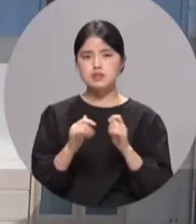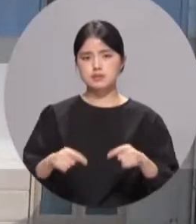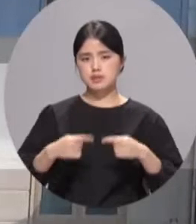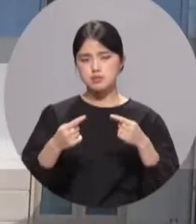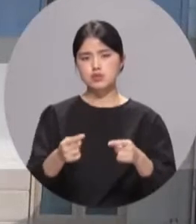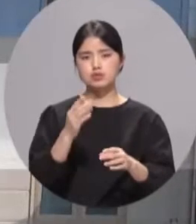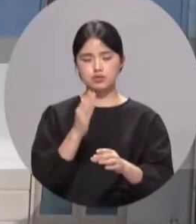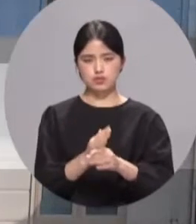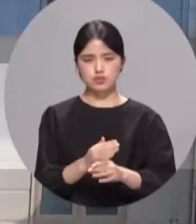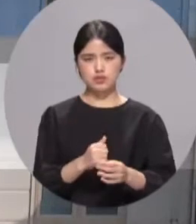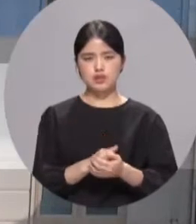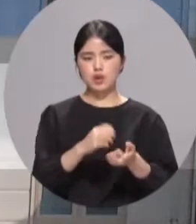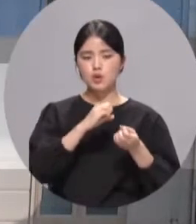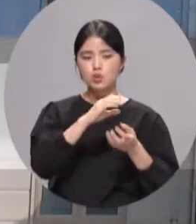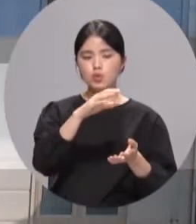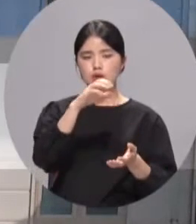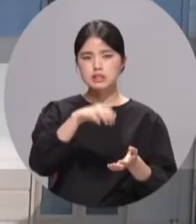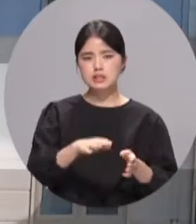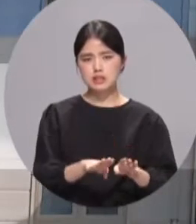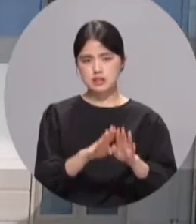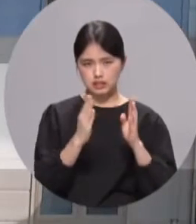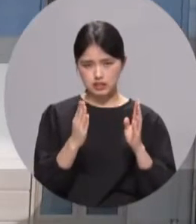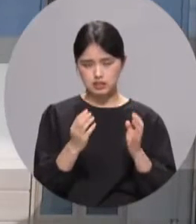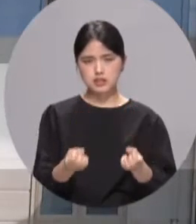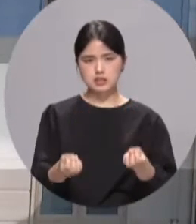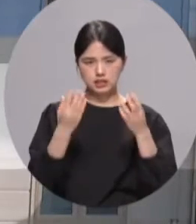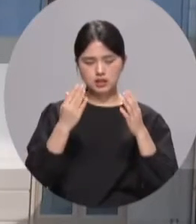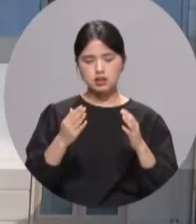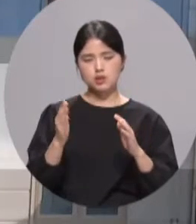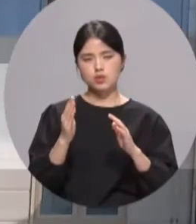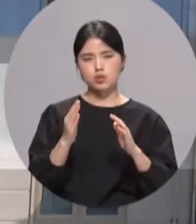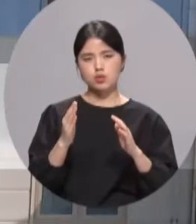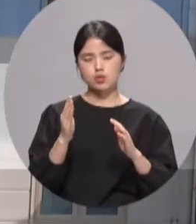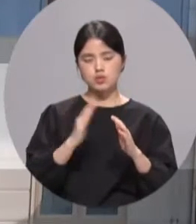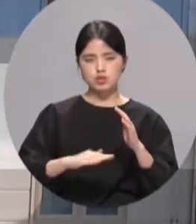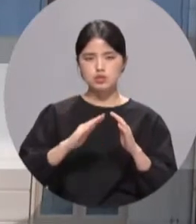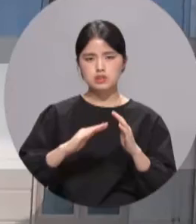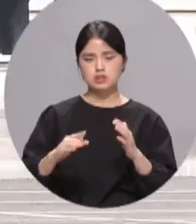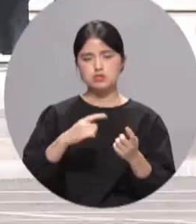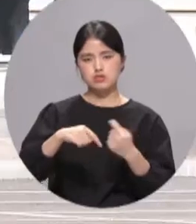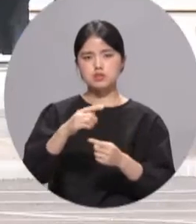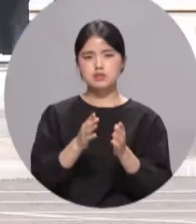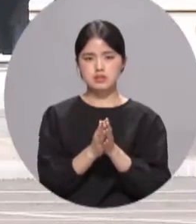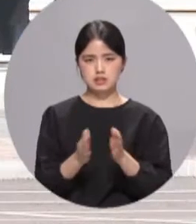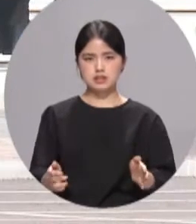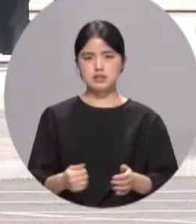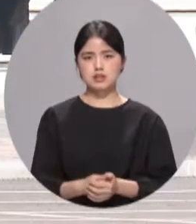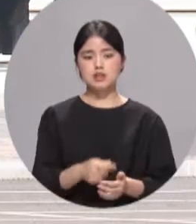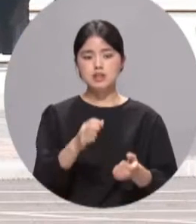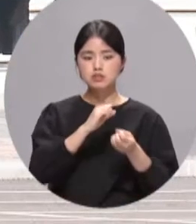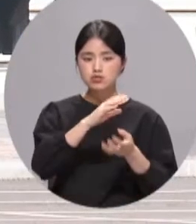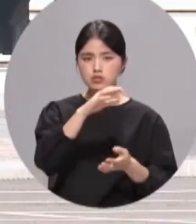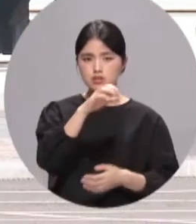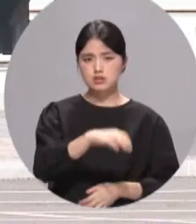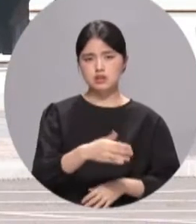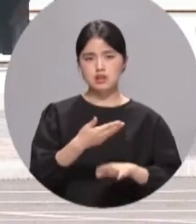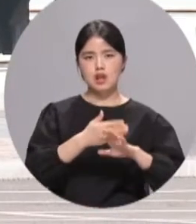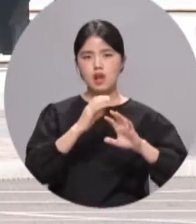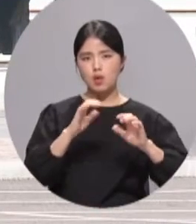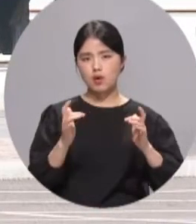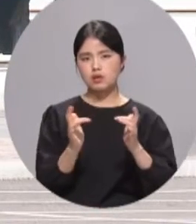가운데 통관장 개장식을 열고 정식 운영에 들어갔습니다 특성 화물 통관장 해외